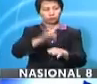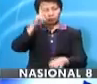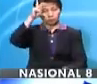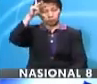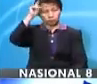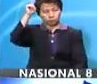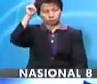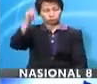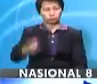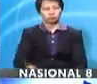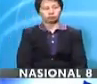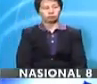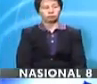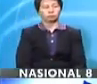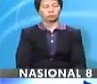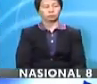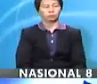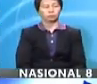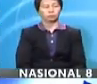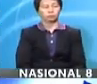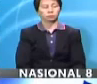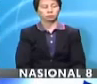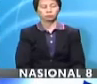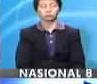Kuala Terengganu.